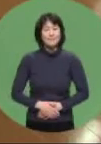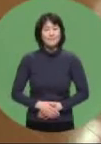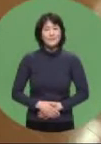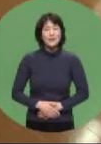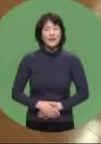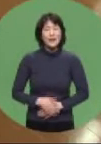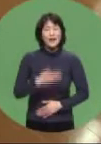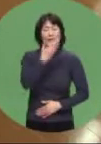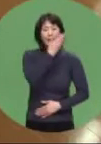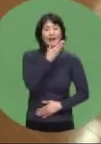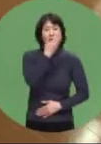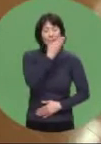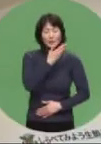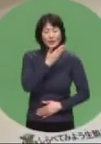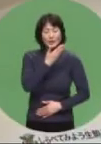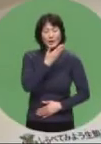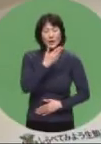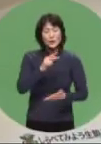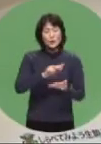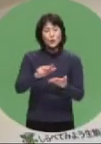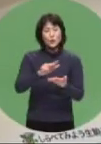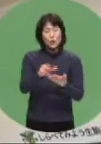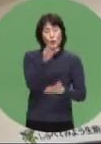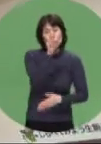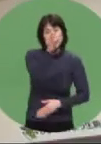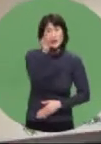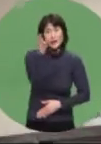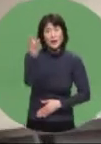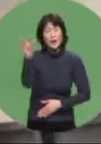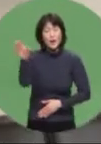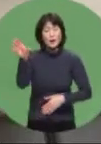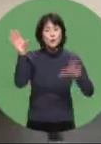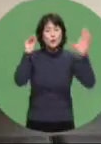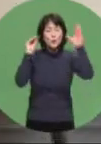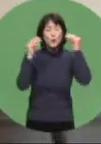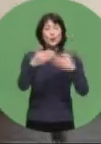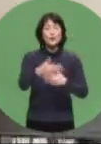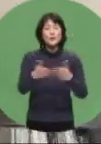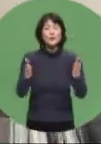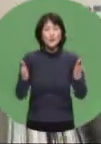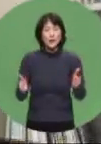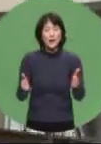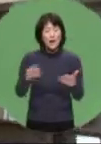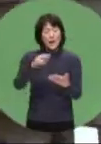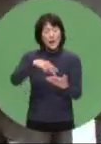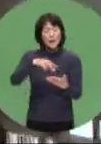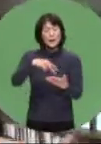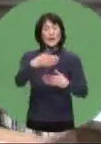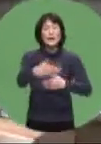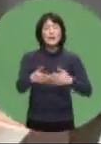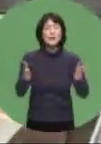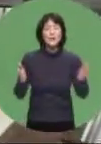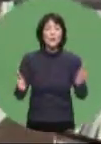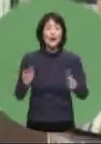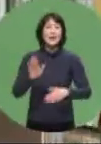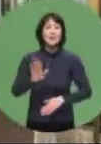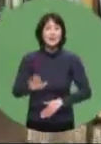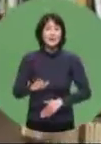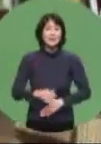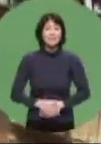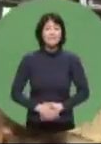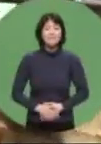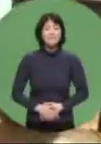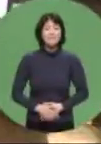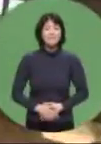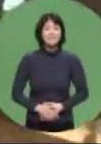ほか生駒の貴重な郷土資料を豊富に揃えた郷土情報室や資料閲覧室も整備されています。